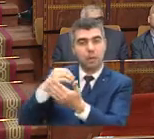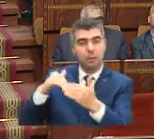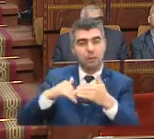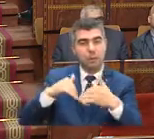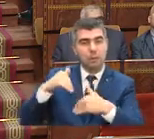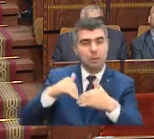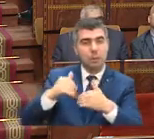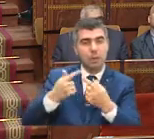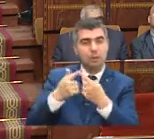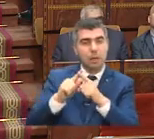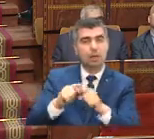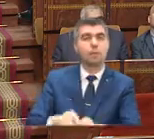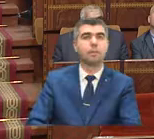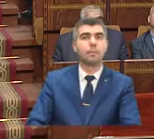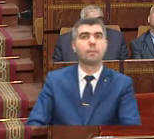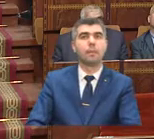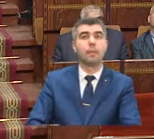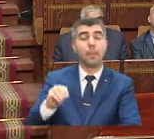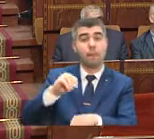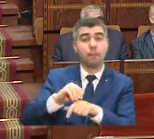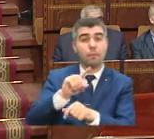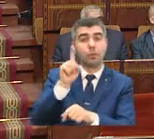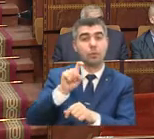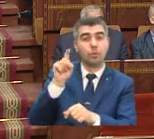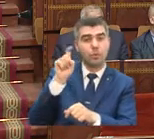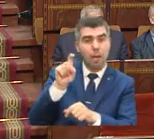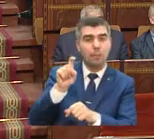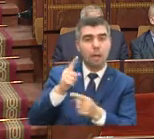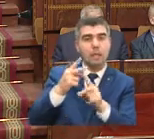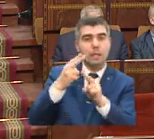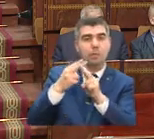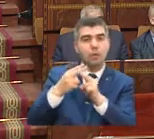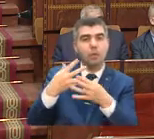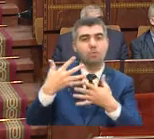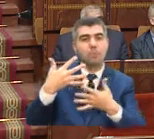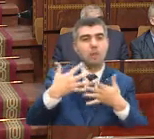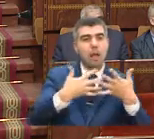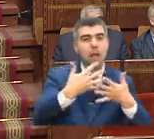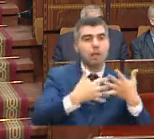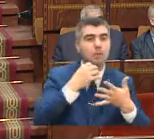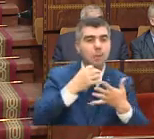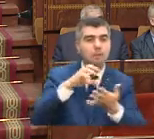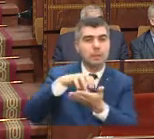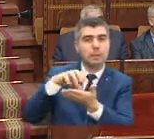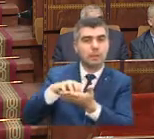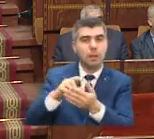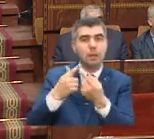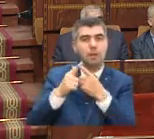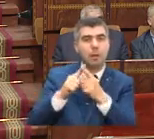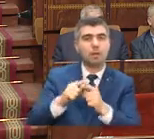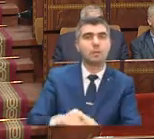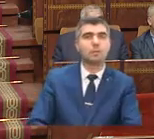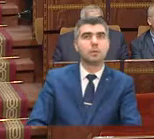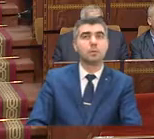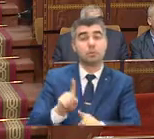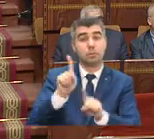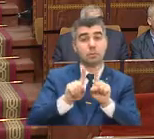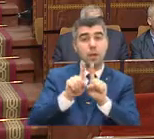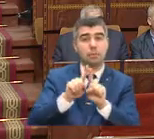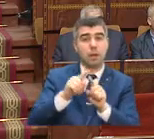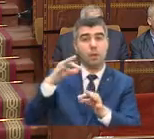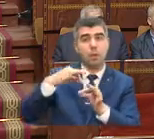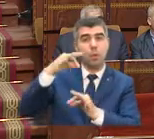دار العسلوجي، وكذلك جامعه عين الدفالي للدوائر ديالها اللي كتشكيو من الاعمده اللي قايله